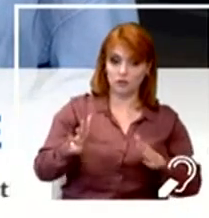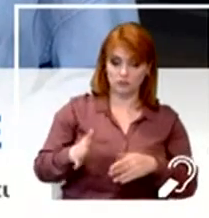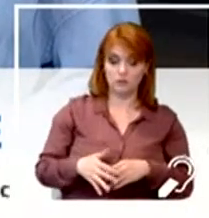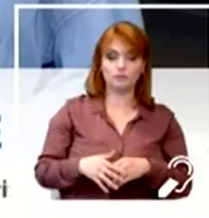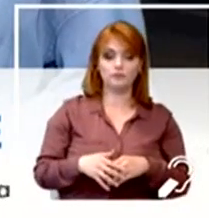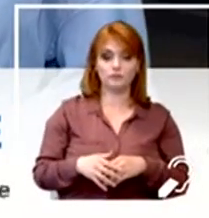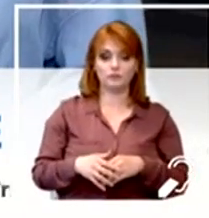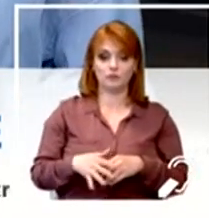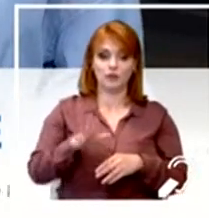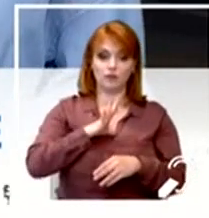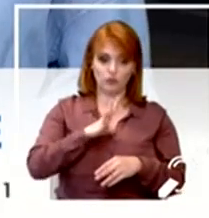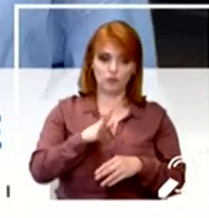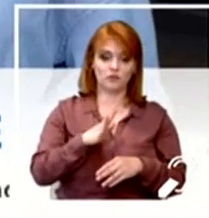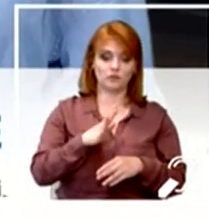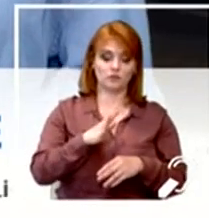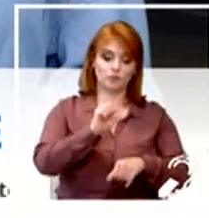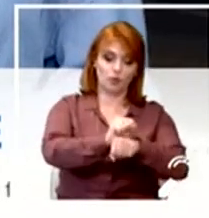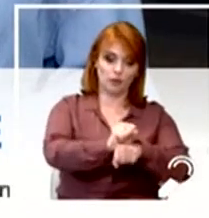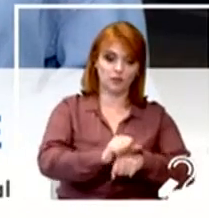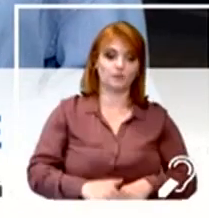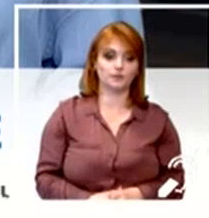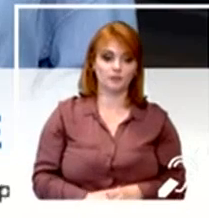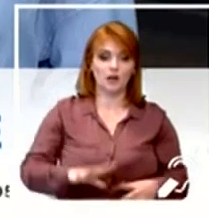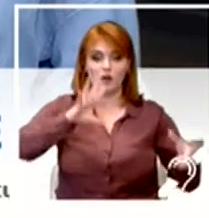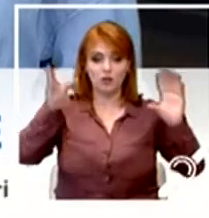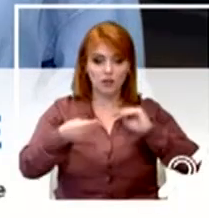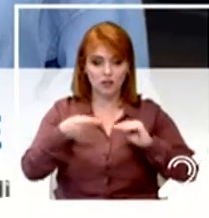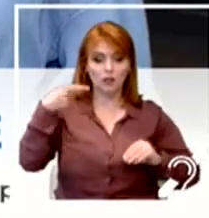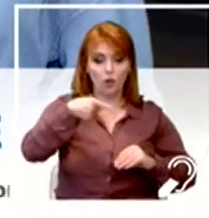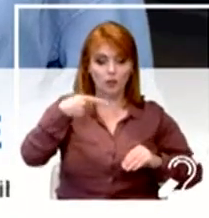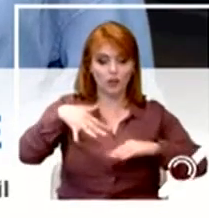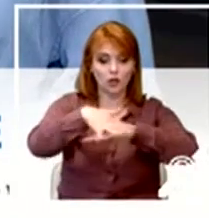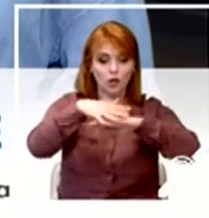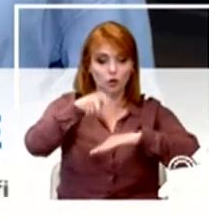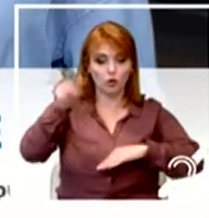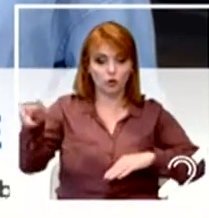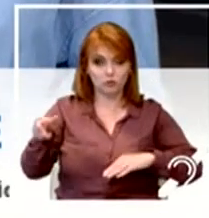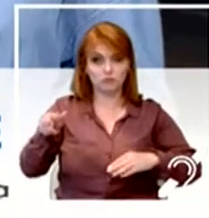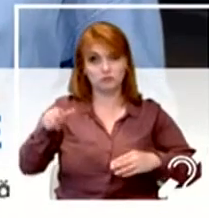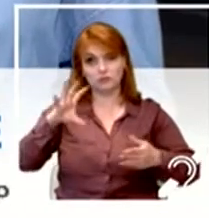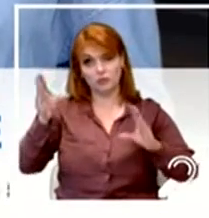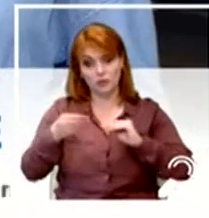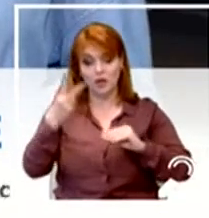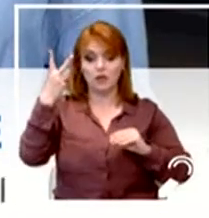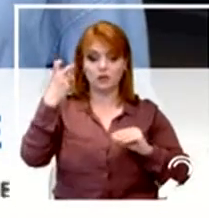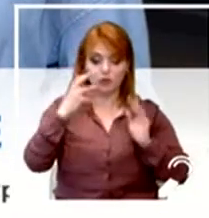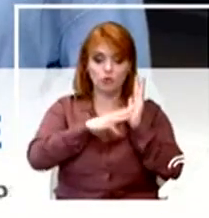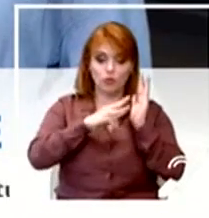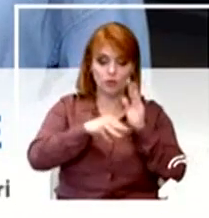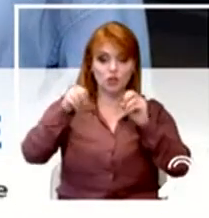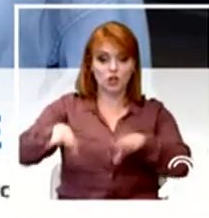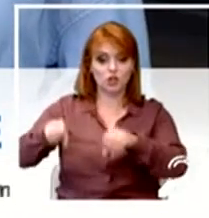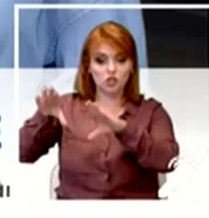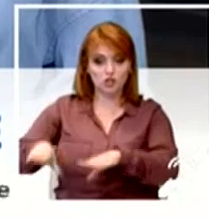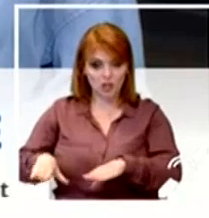procesul contravențional a fost încetat. În medie, la 1000 de locuitori au revenit peste 250 de decizii